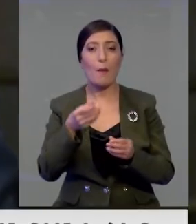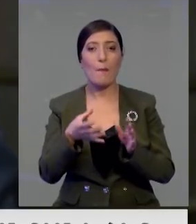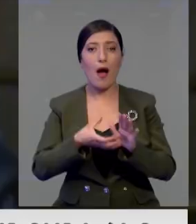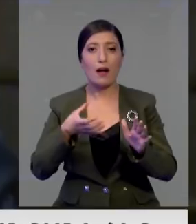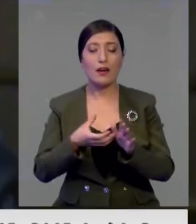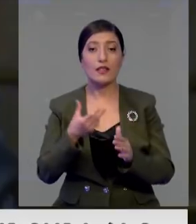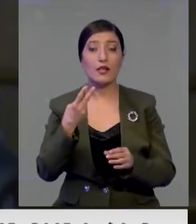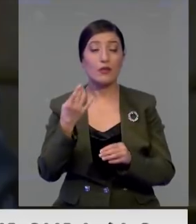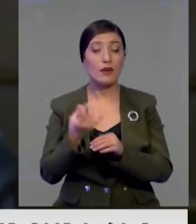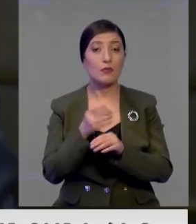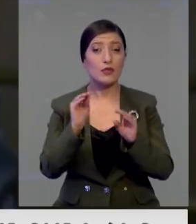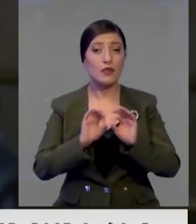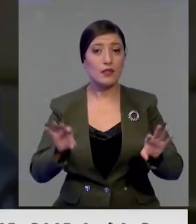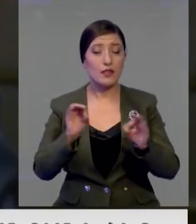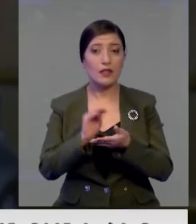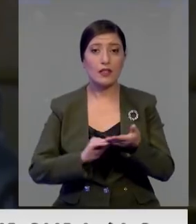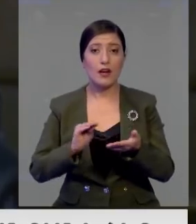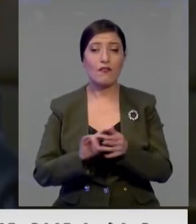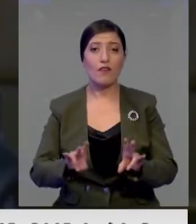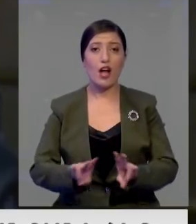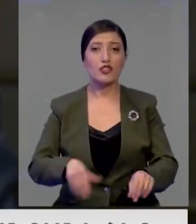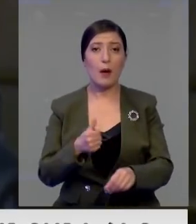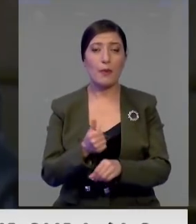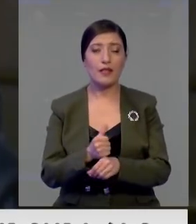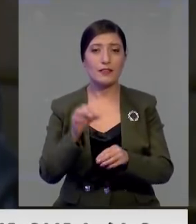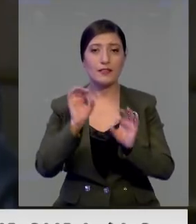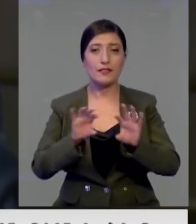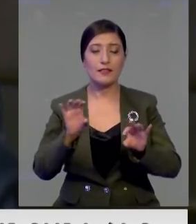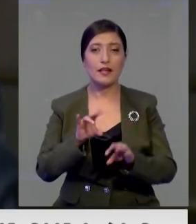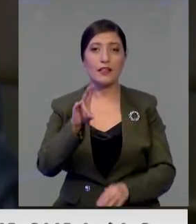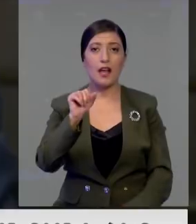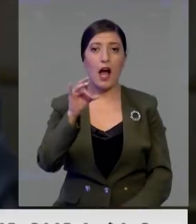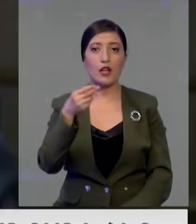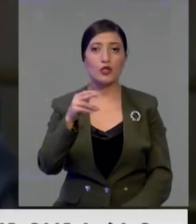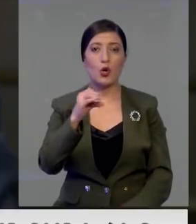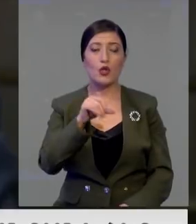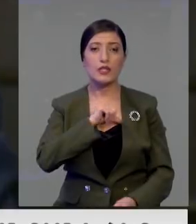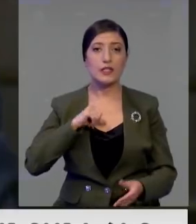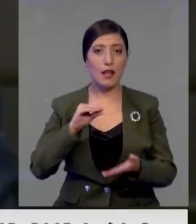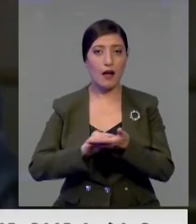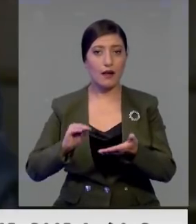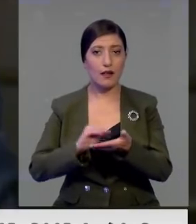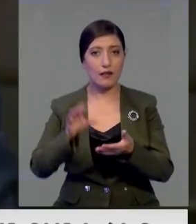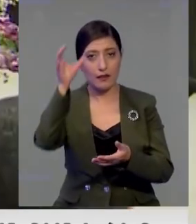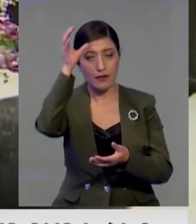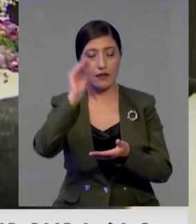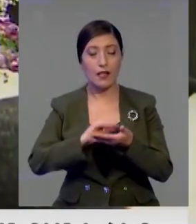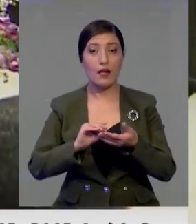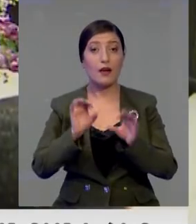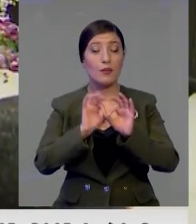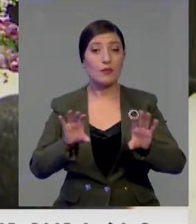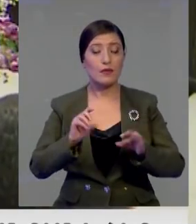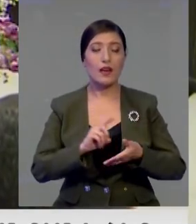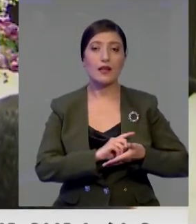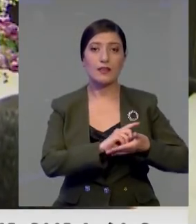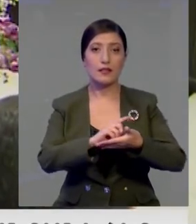անունը կրկնելուց հետո վարչապետին հուշել են, որ պատմվածքը Նարդոսն է գրել։ Իսկ այս պատմվածքը նա հիշել է, երբ գործադիրի անդամները քննարկել